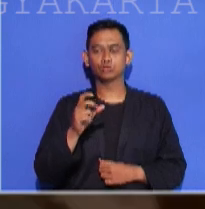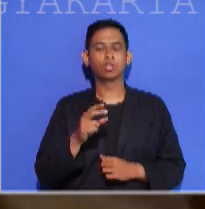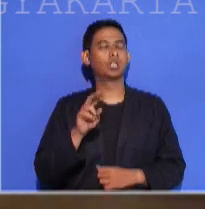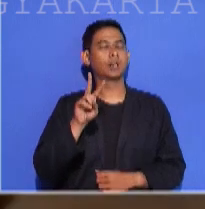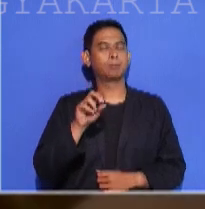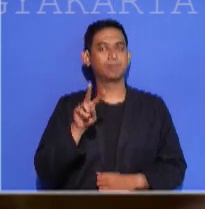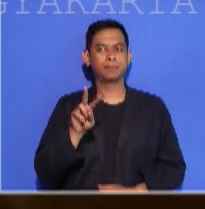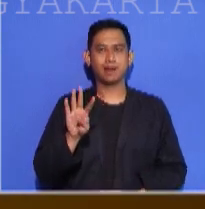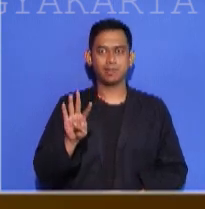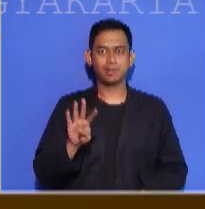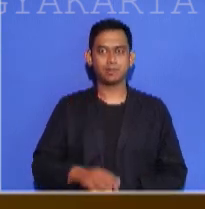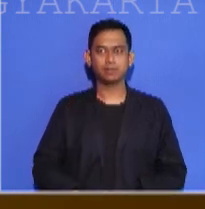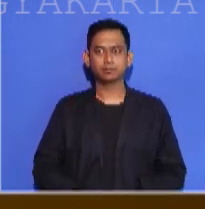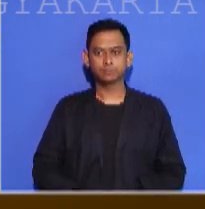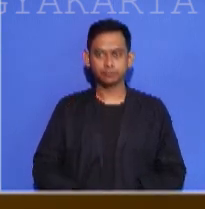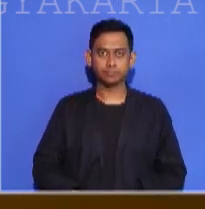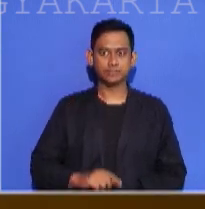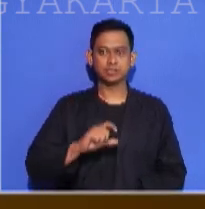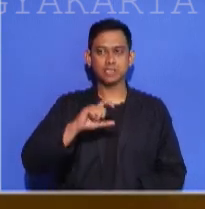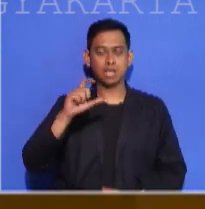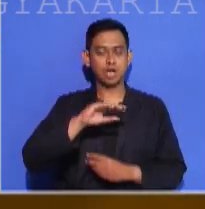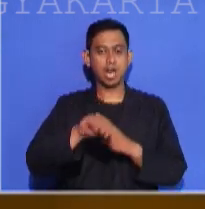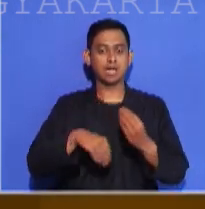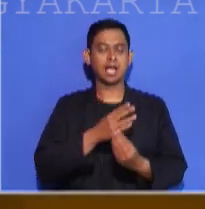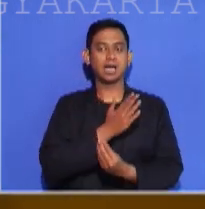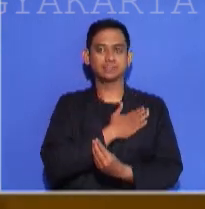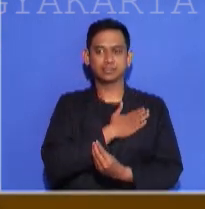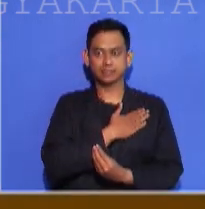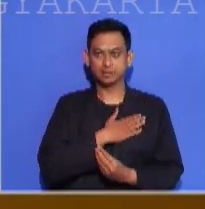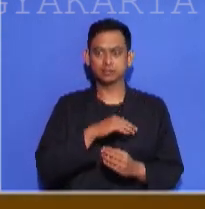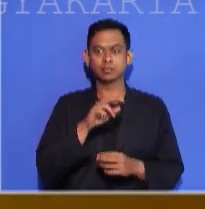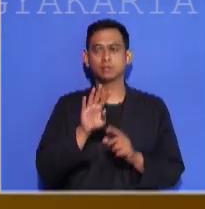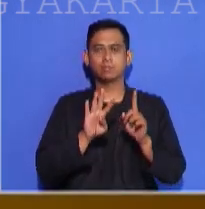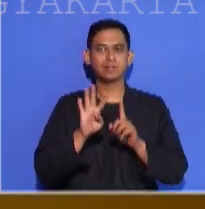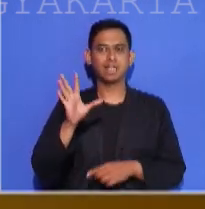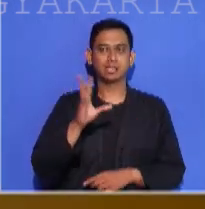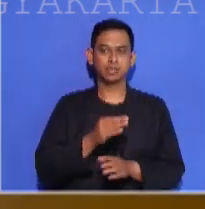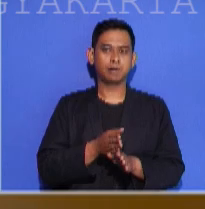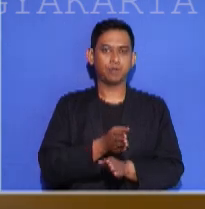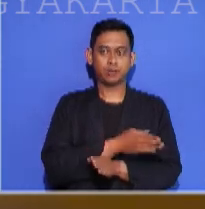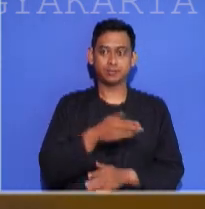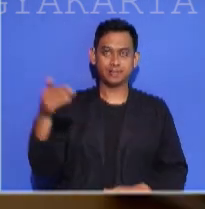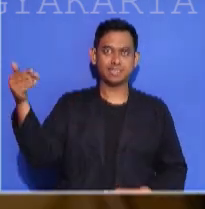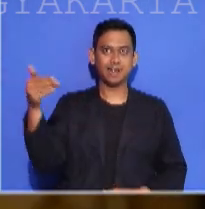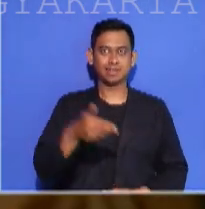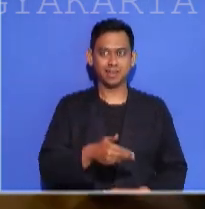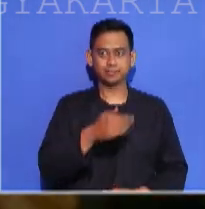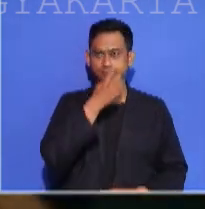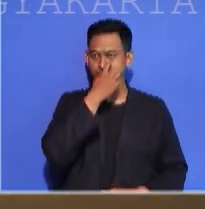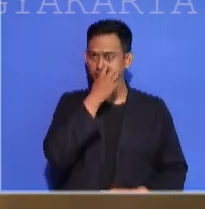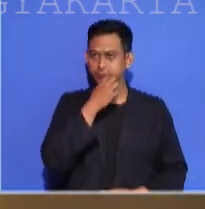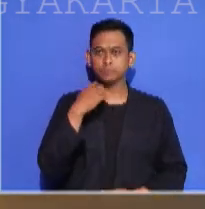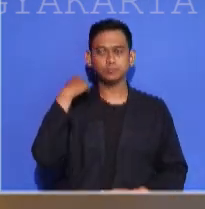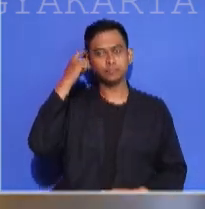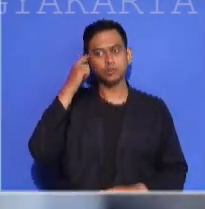2024 calon jemaah haji dan umrah sebaiknya divaksin meningitis 14 Hari sebelum berangkat menuju wilayah endemis meningitis seperti